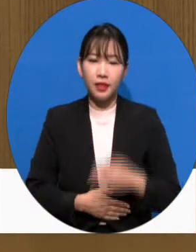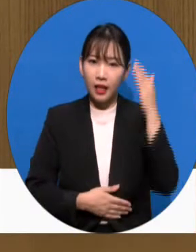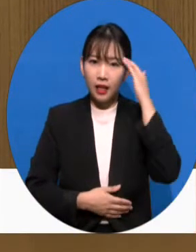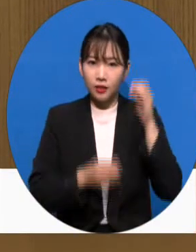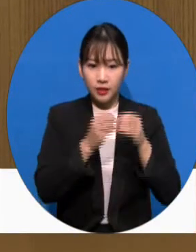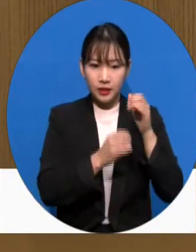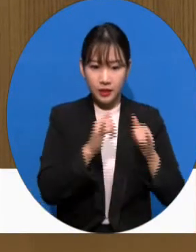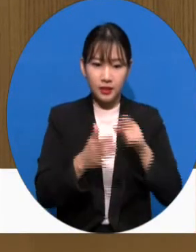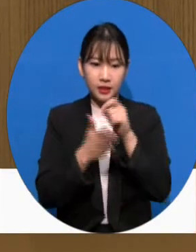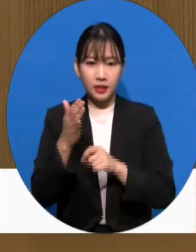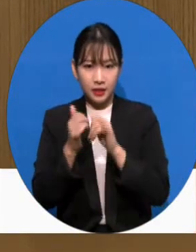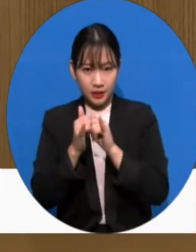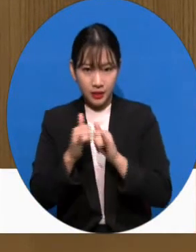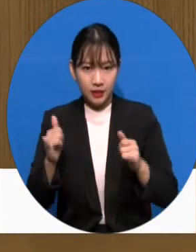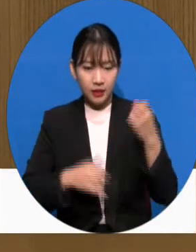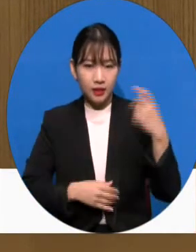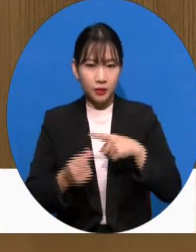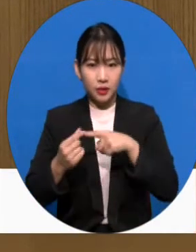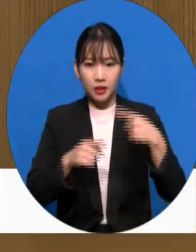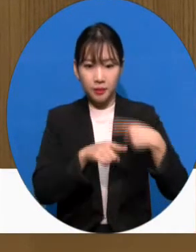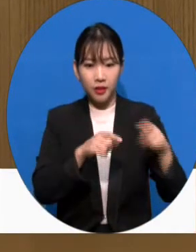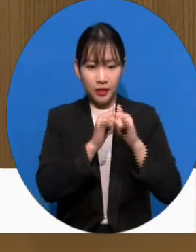한국 시인, 작가,